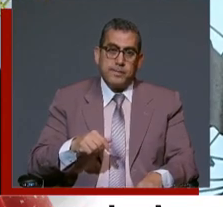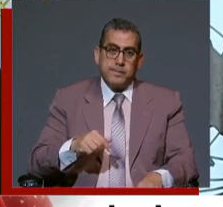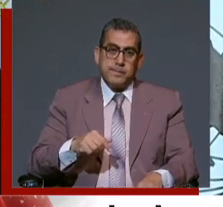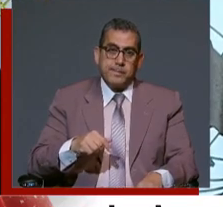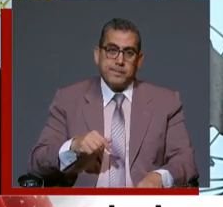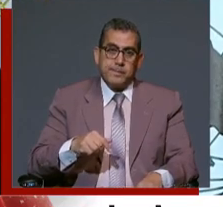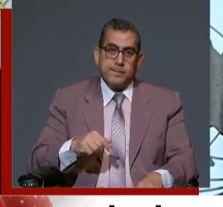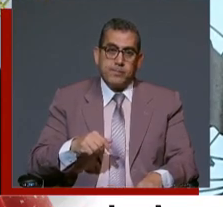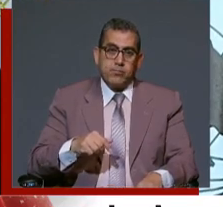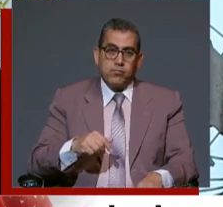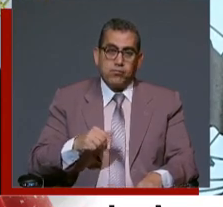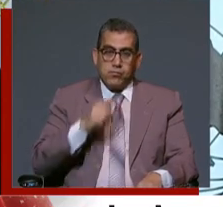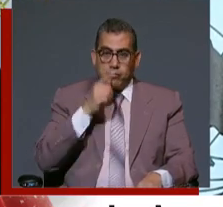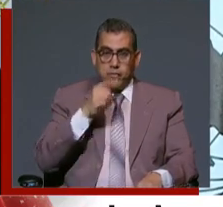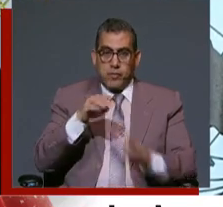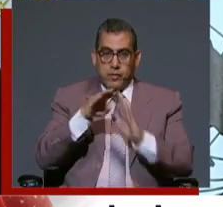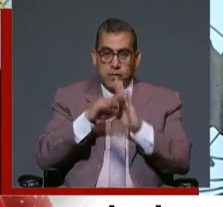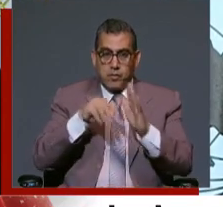في القيمة المضافة